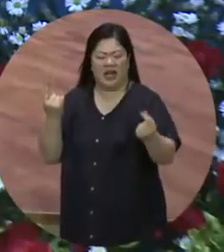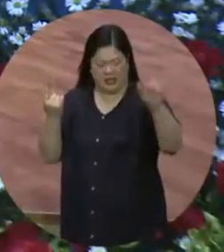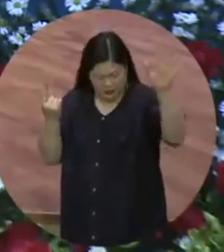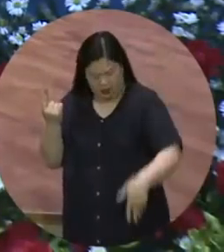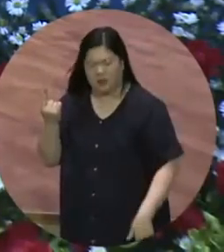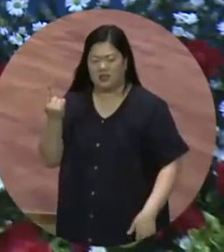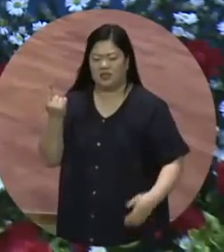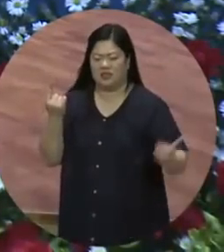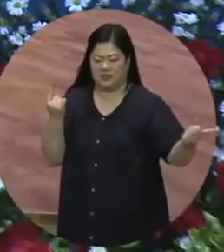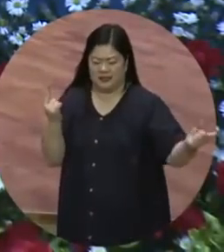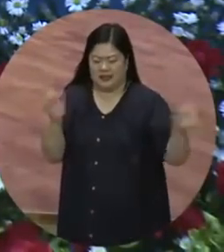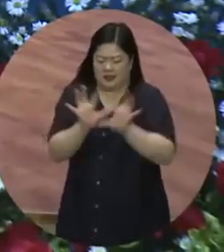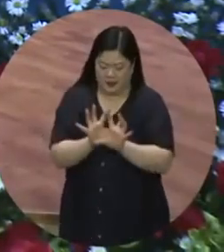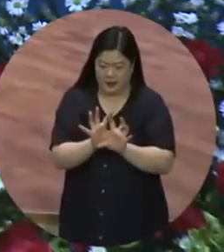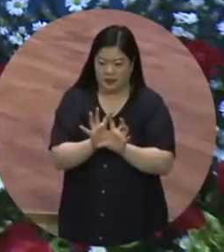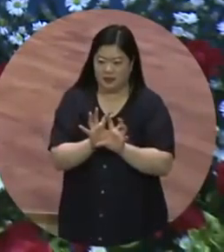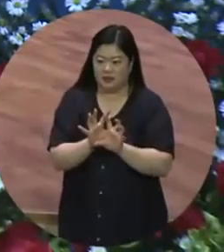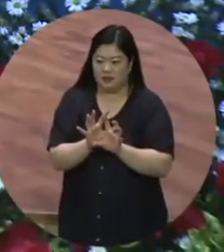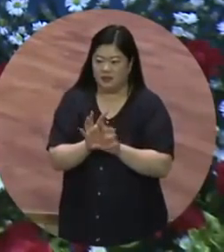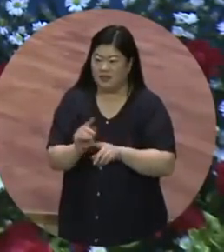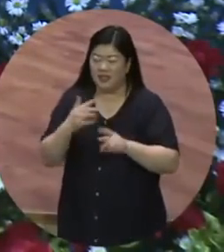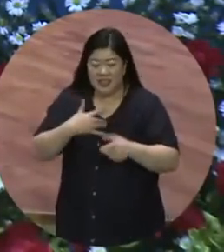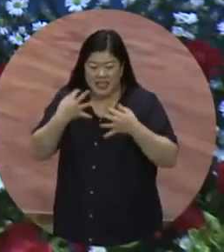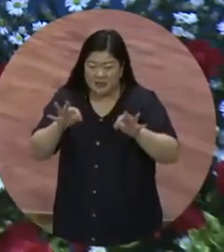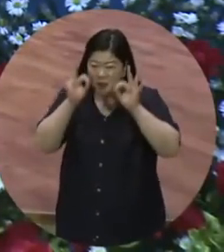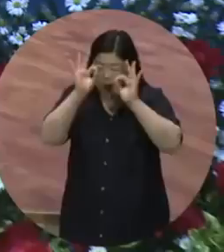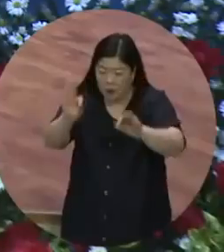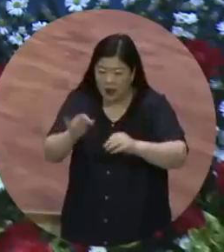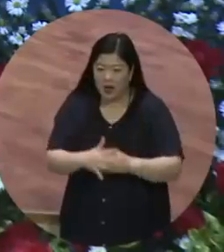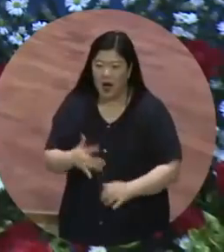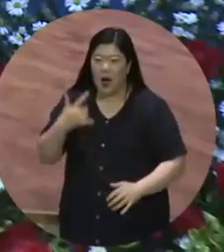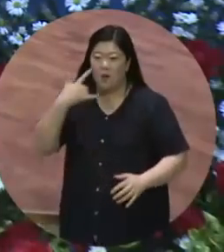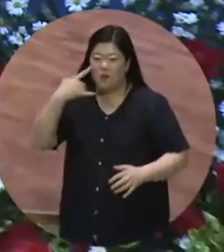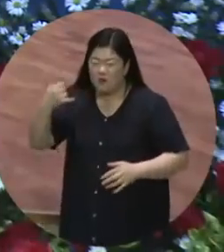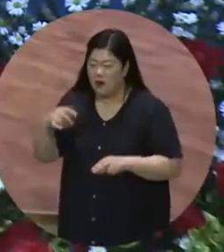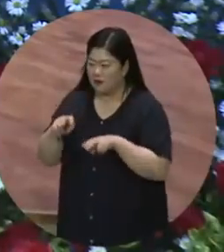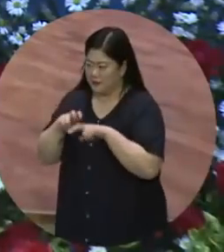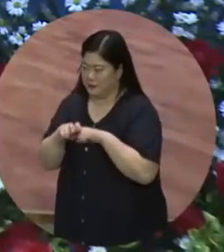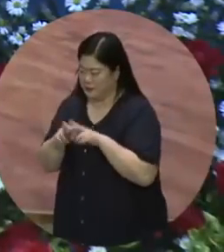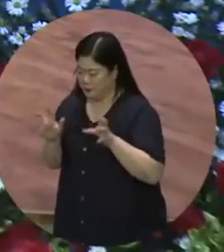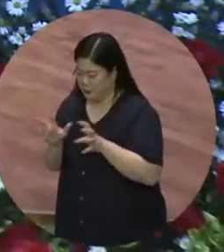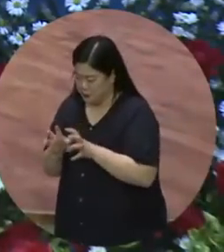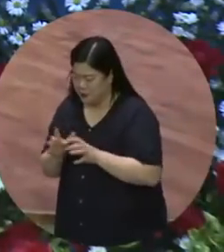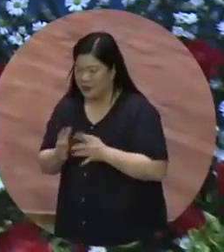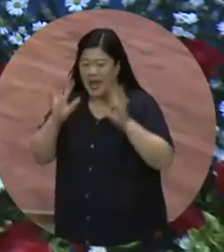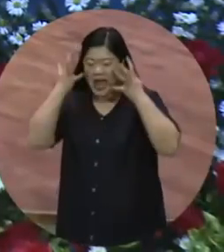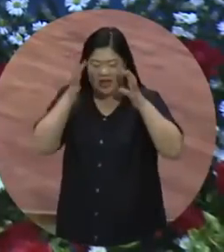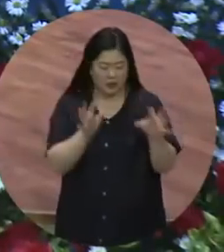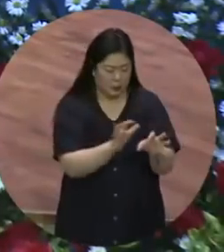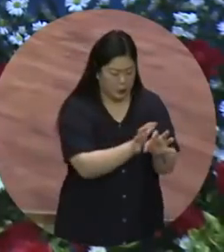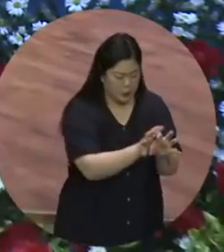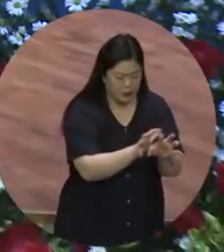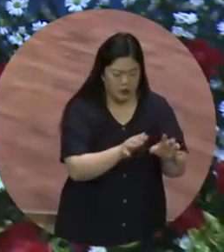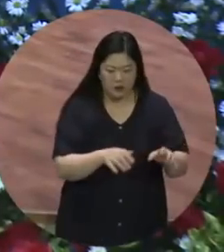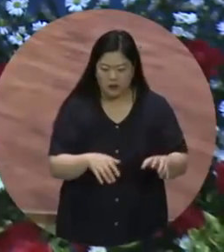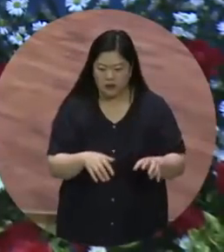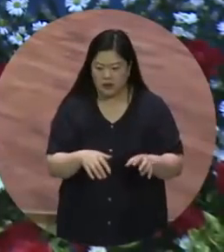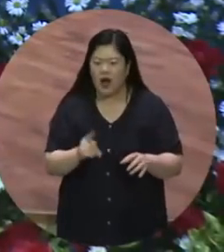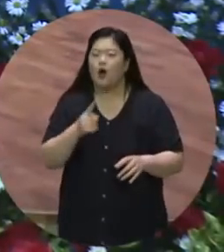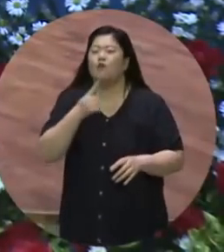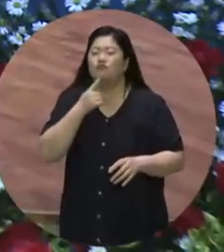같이 보니까 자녀들은 자녀대로 부모는 부모대로 막 각 따로 앉는 사람들이 많이 있는데 뭐 너무